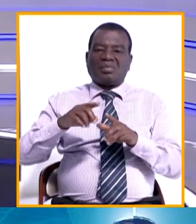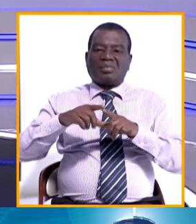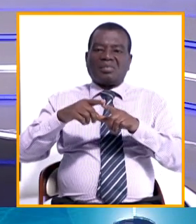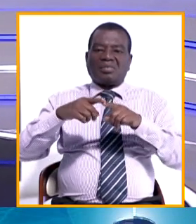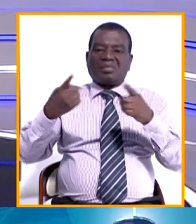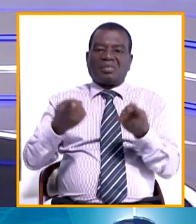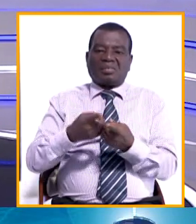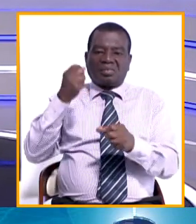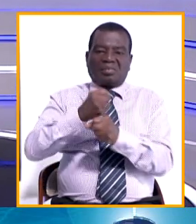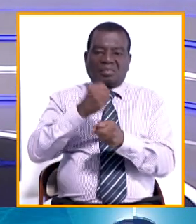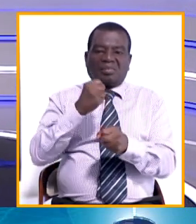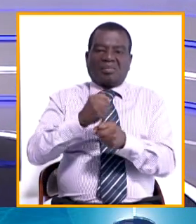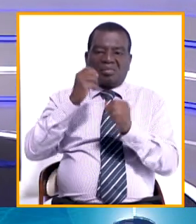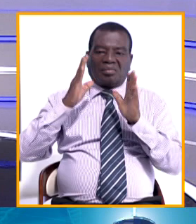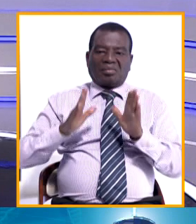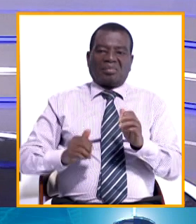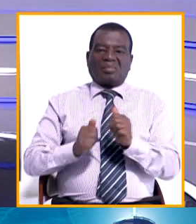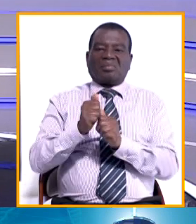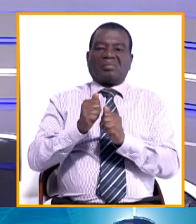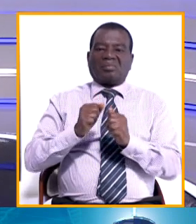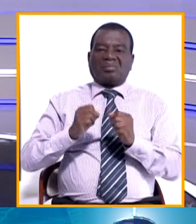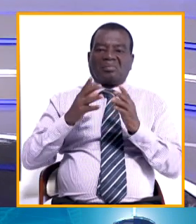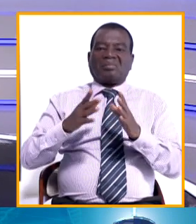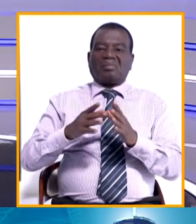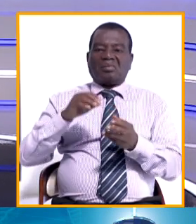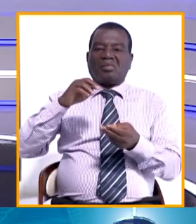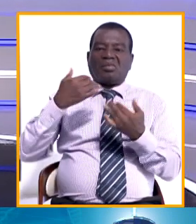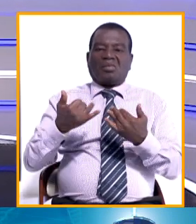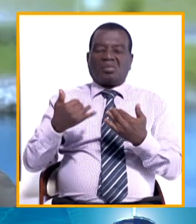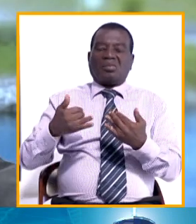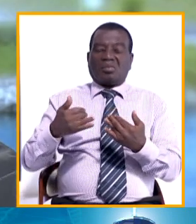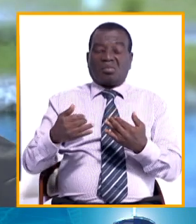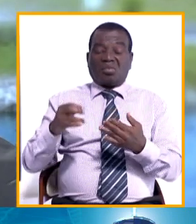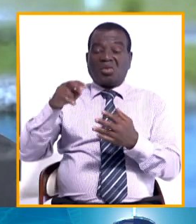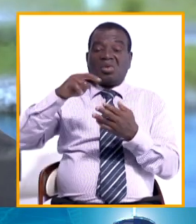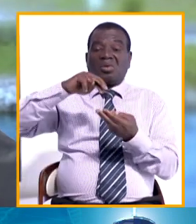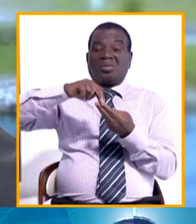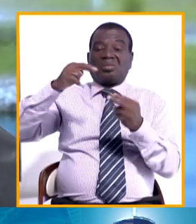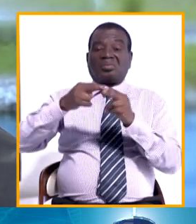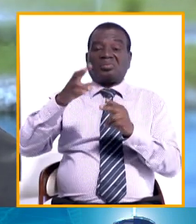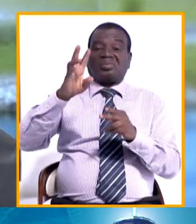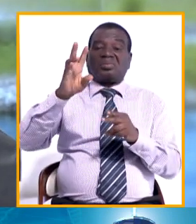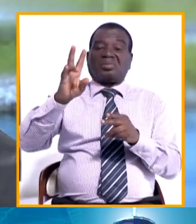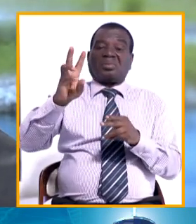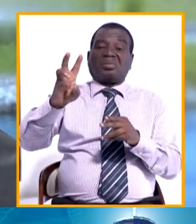plus vulnérables. Actuellement, on en dénombre au moins 67 millions. 67 millions de travailleurs domestiques dans le monde.